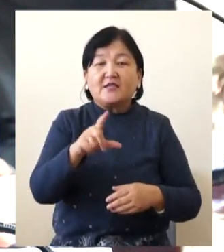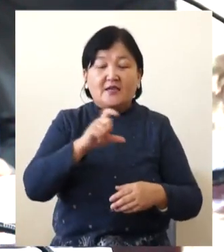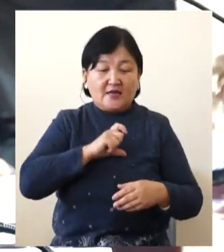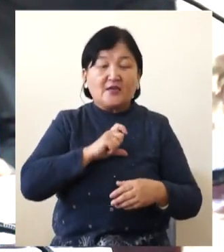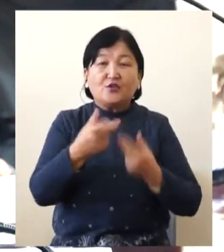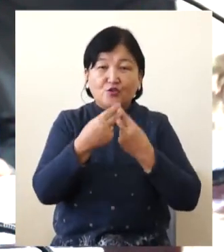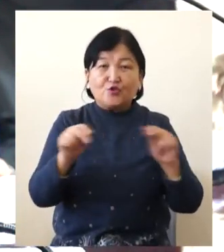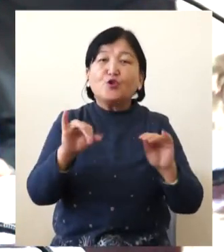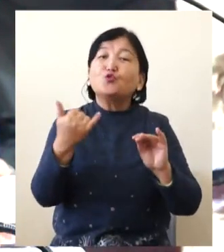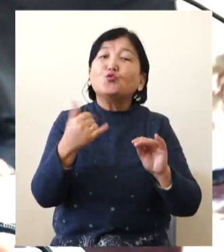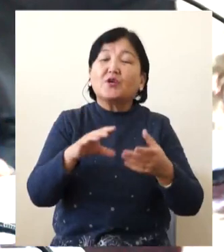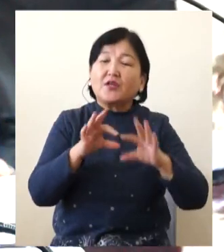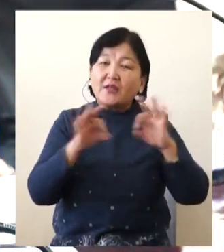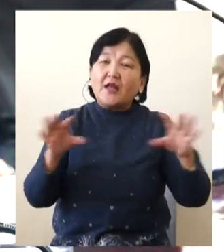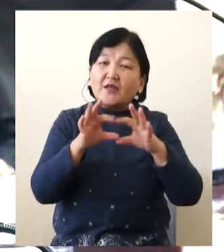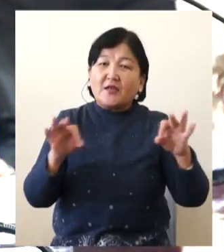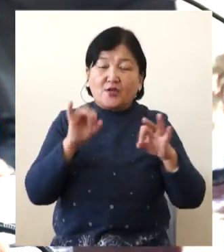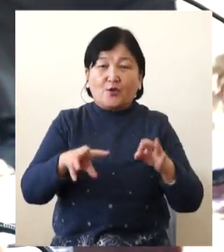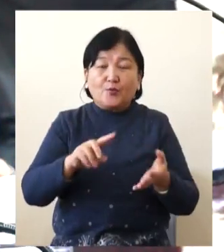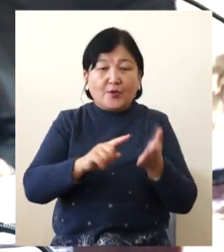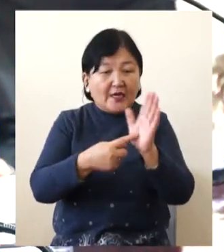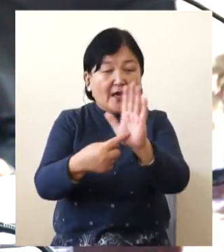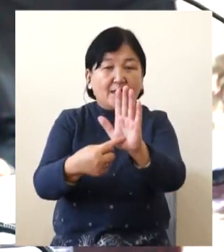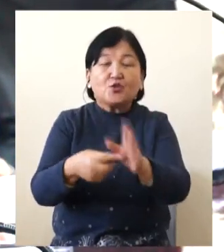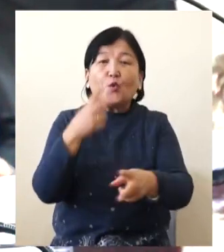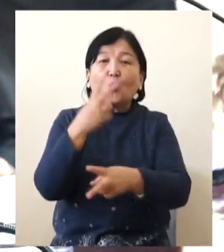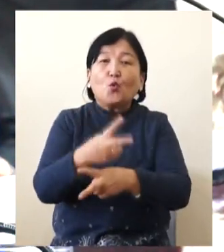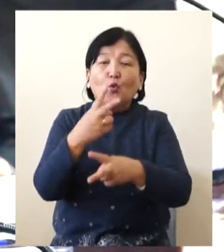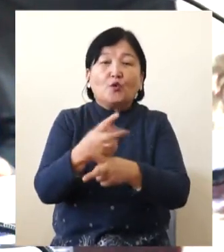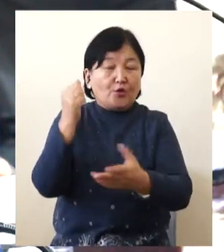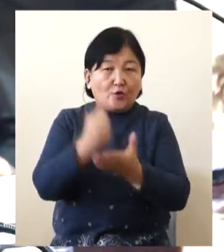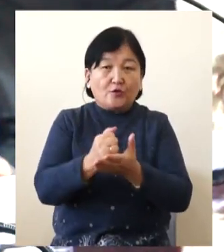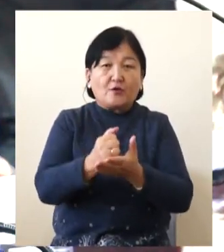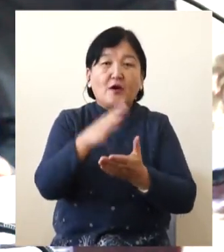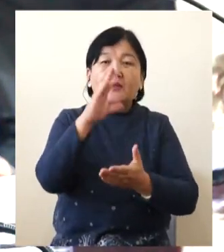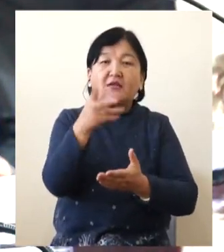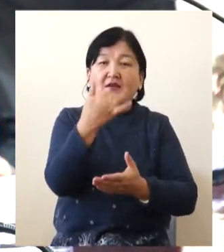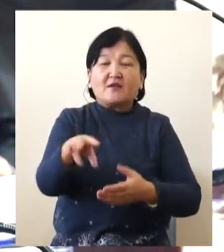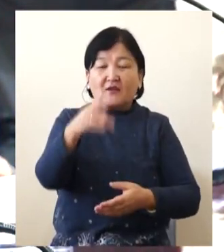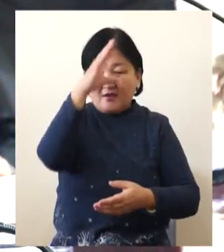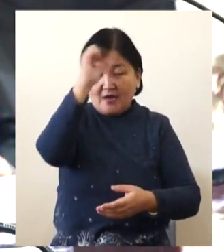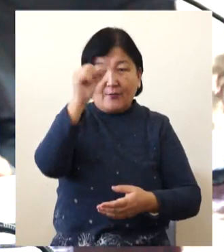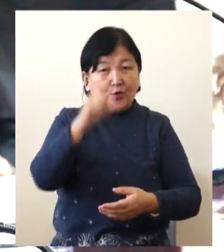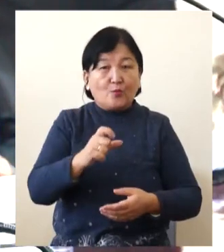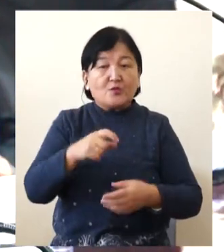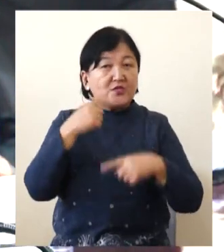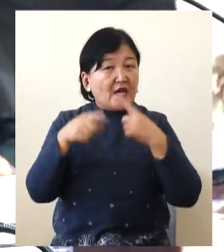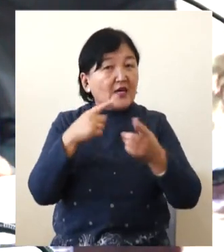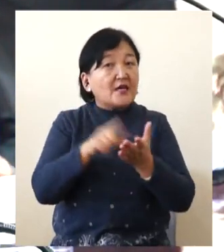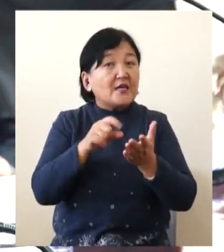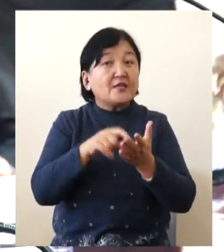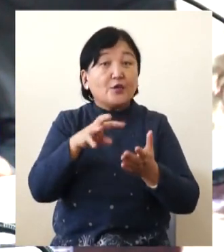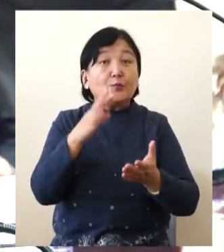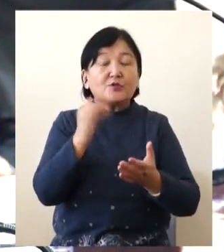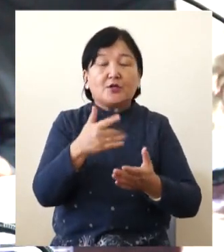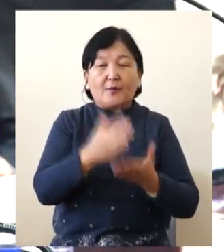бэ гэхдээ ингээд нарийн нарийн юмнуудыг бид нар тааруулж энэ хувь тогтоогч ялангуяа сангийн яамны юм уусуудад ярьж байгаа юм шиг байна л да тэгвэл